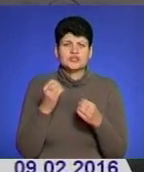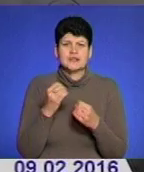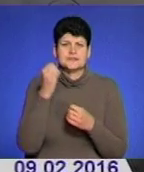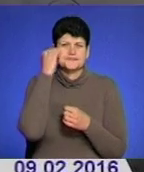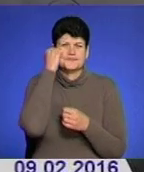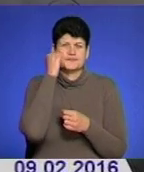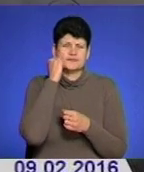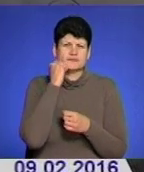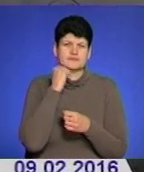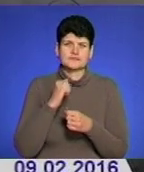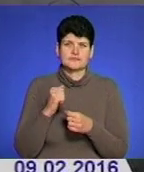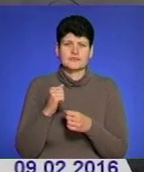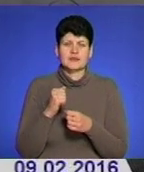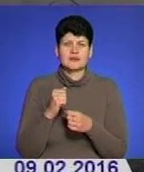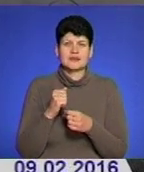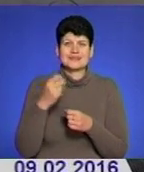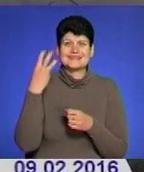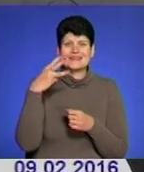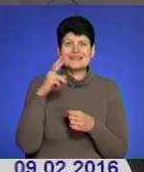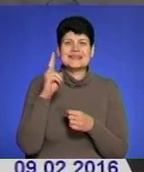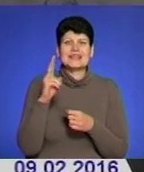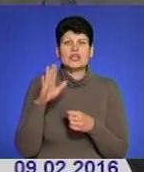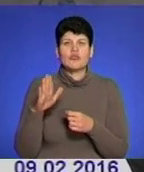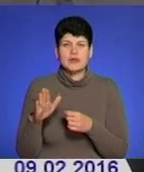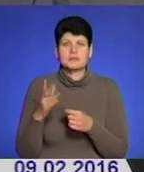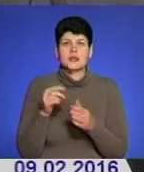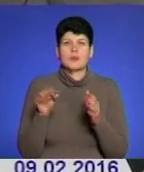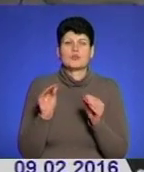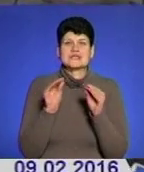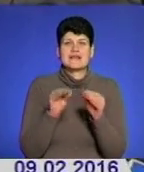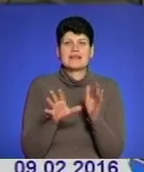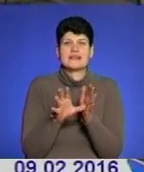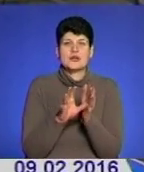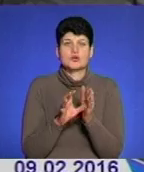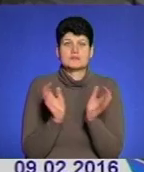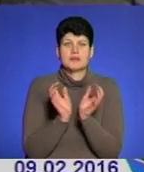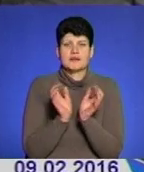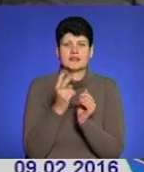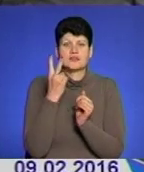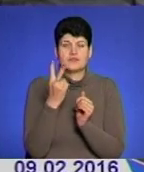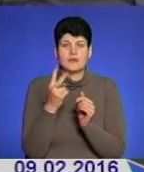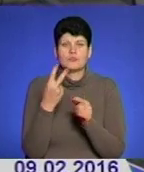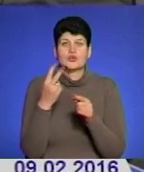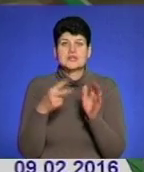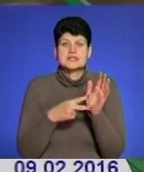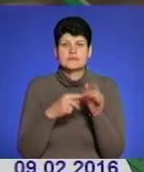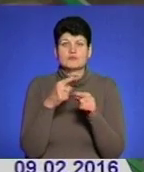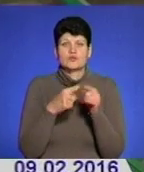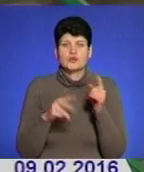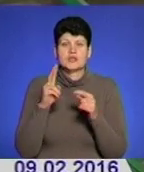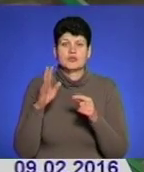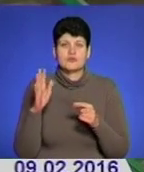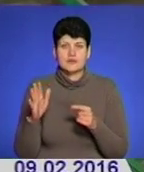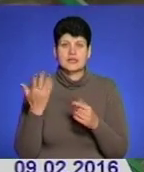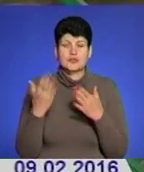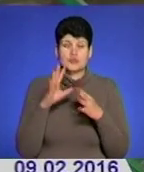старі насоси 30 кВт. Ми поставили енергозберігаючі два насоси по 7,5 кВт. Якщо ми